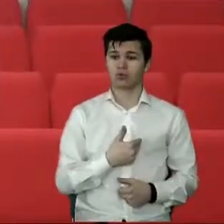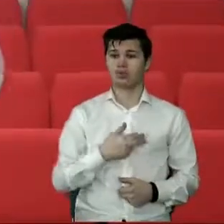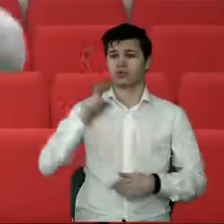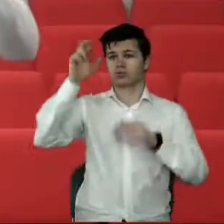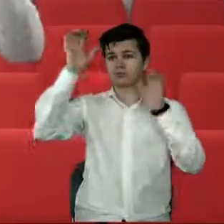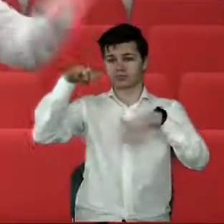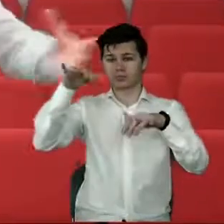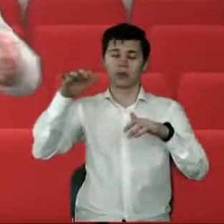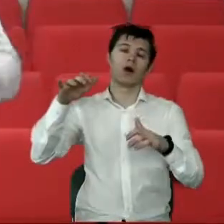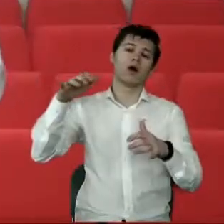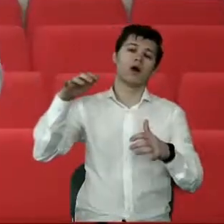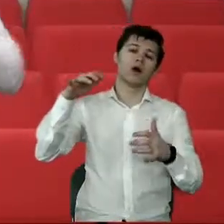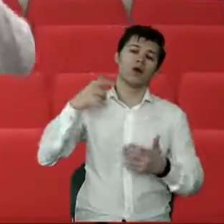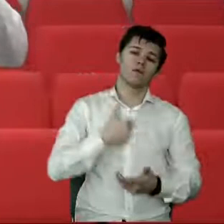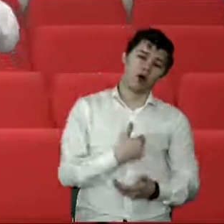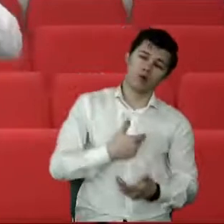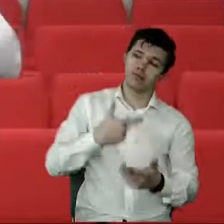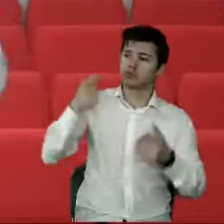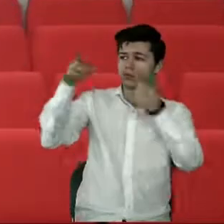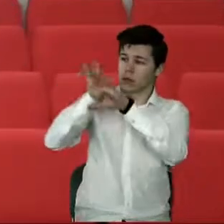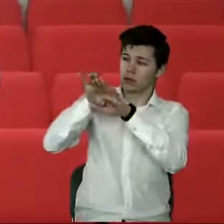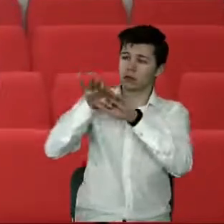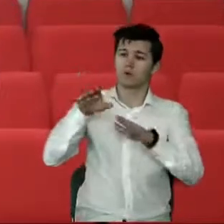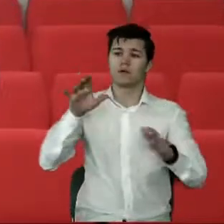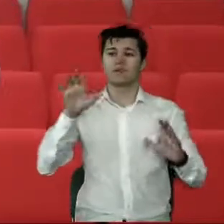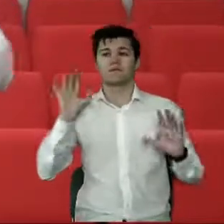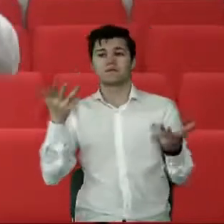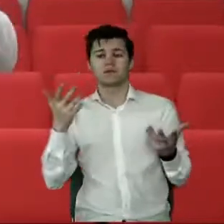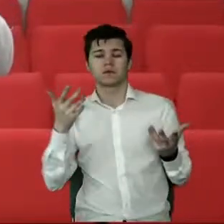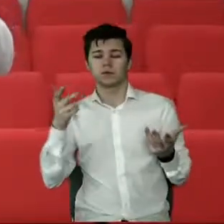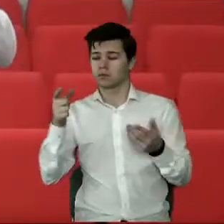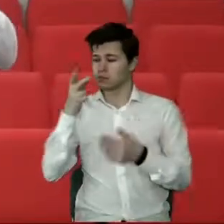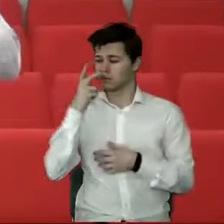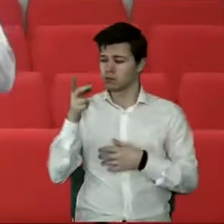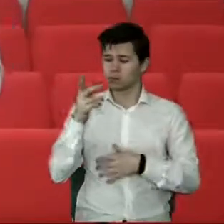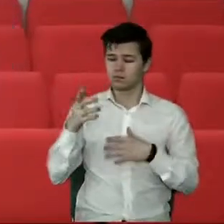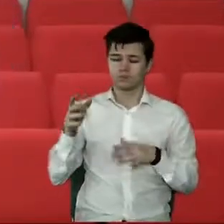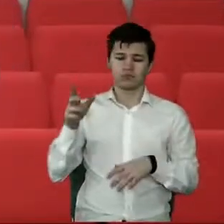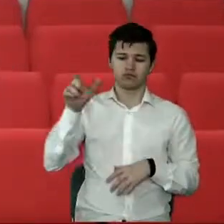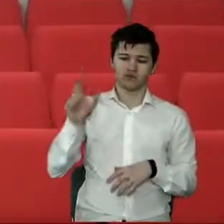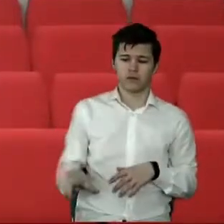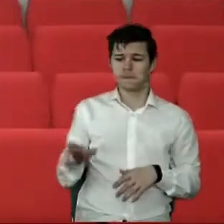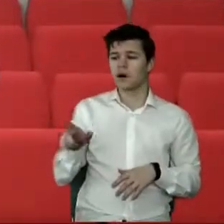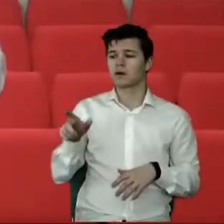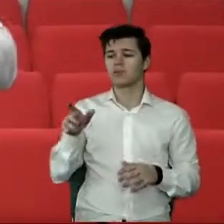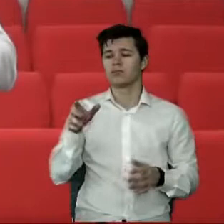открывал небо, Бог исцелял от болезней, Бог поднимал мертвых. Потому что это помазание Господне, которое